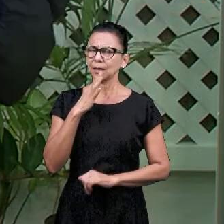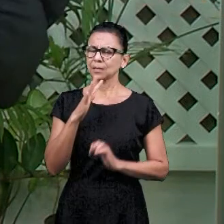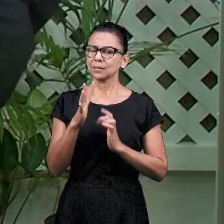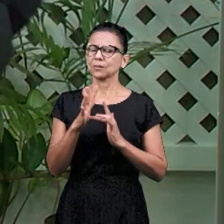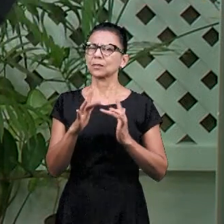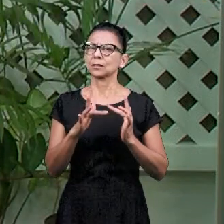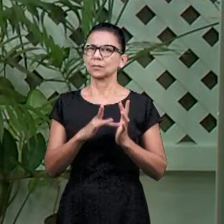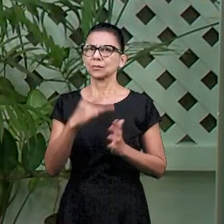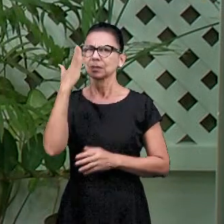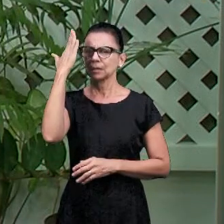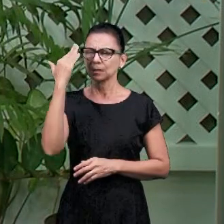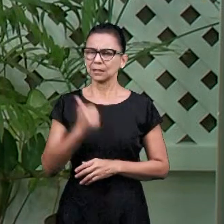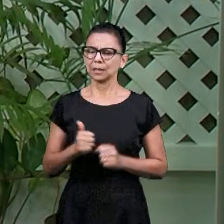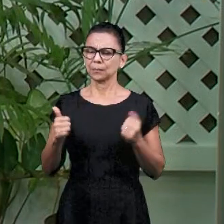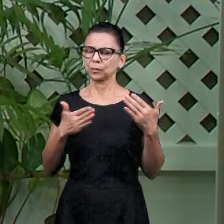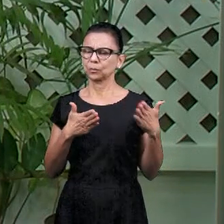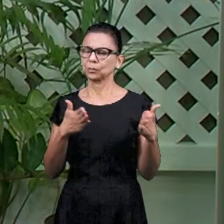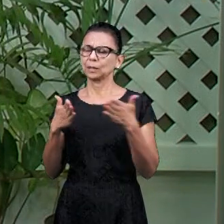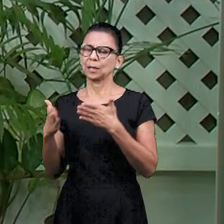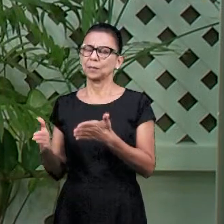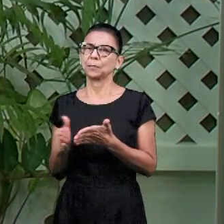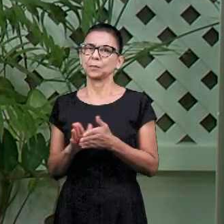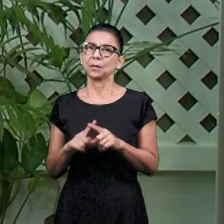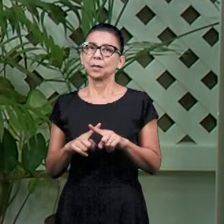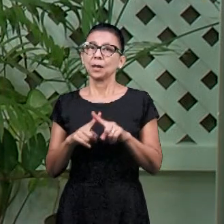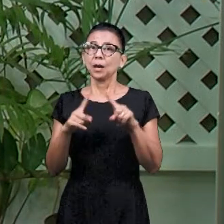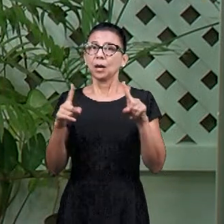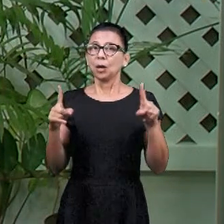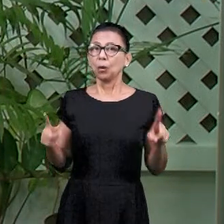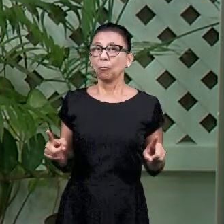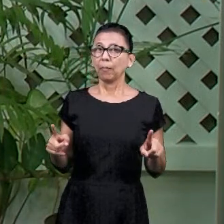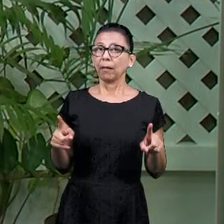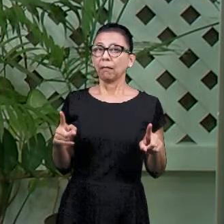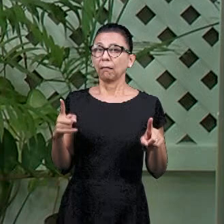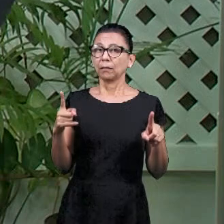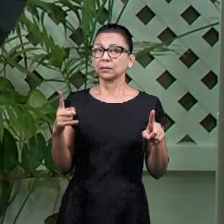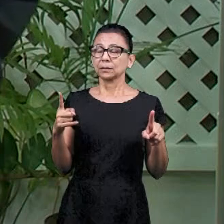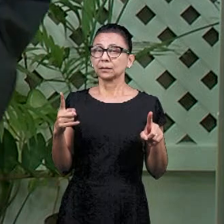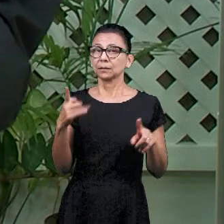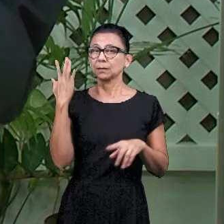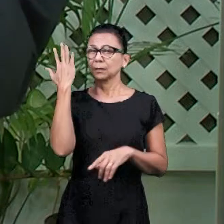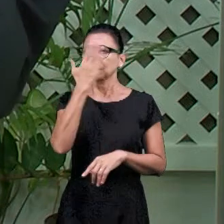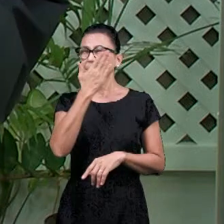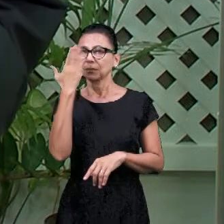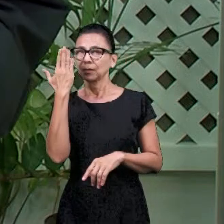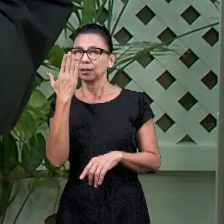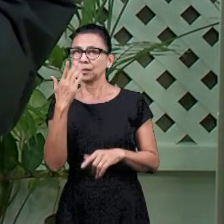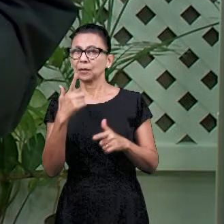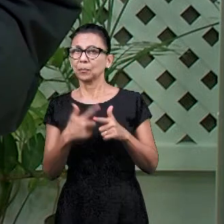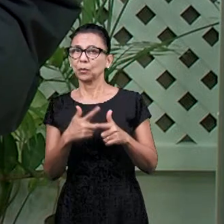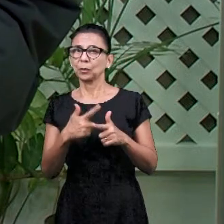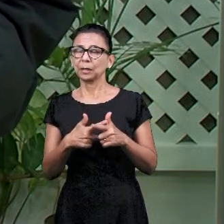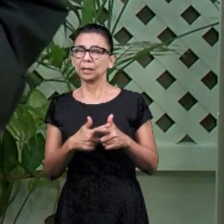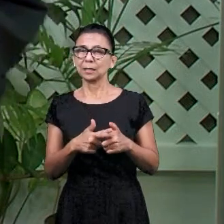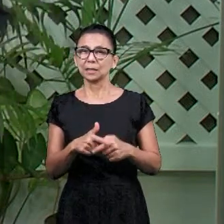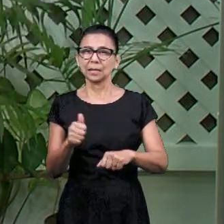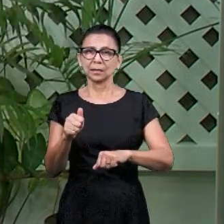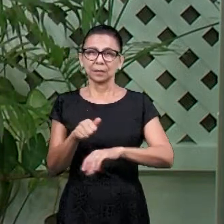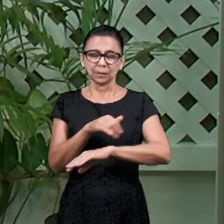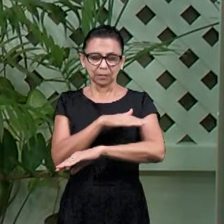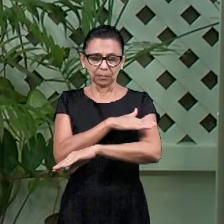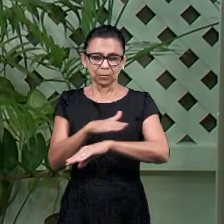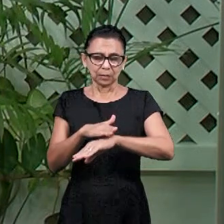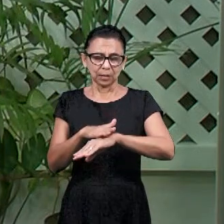sait que Jésus existe, il sait qu'il y a un chemin, mais il n'arrive pas à voir. Il